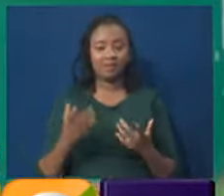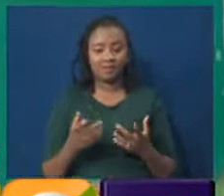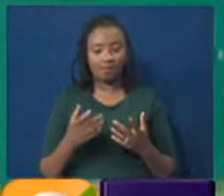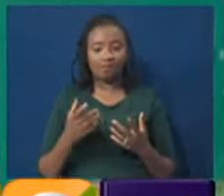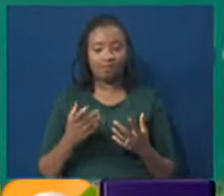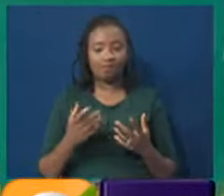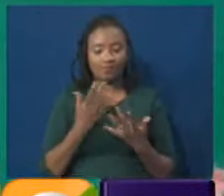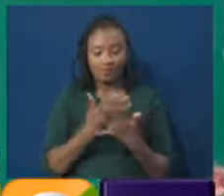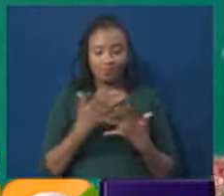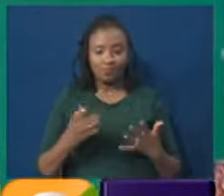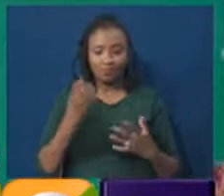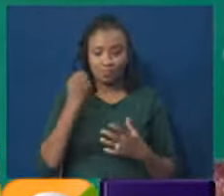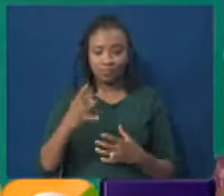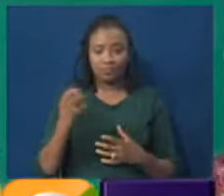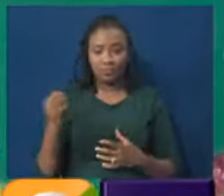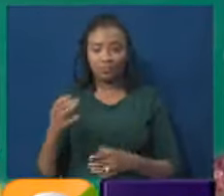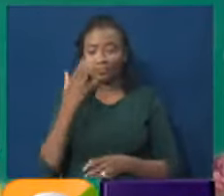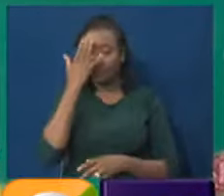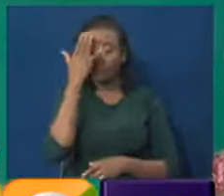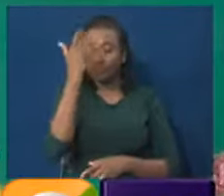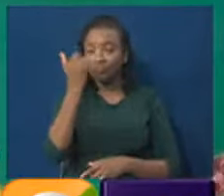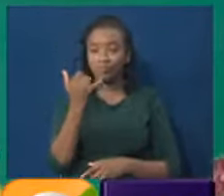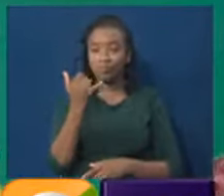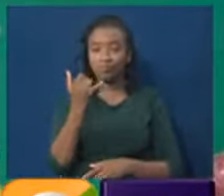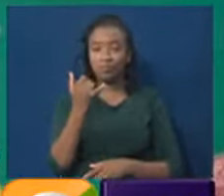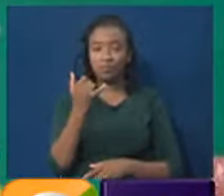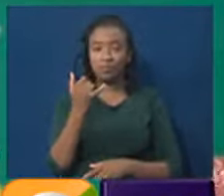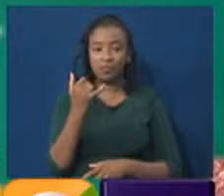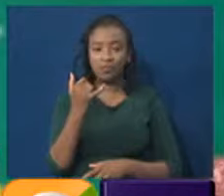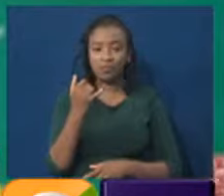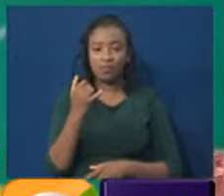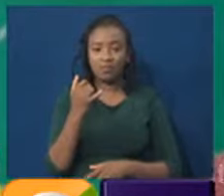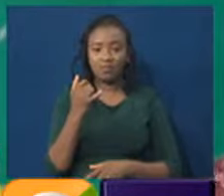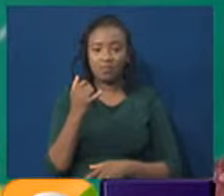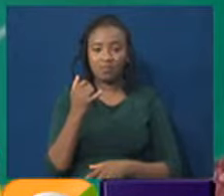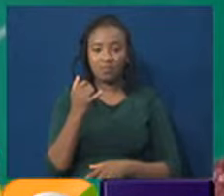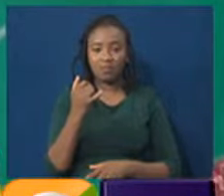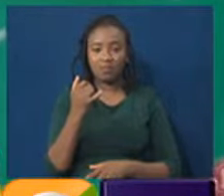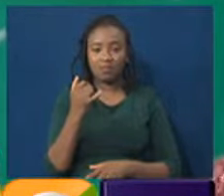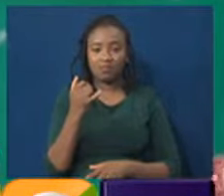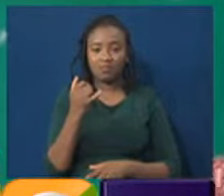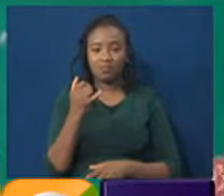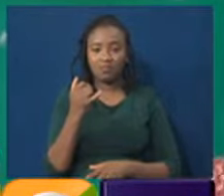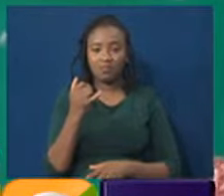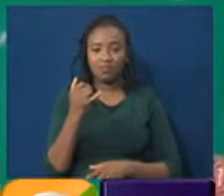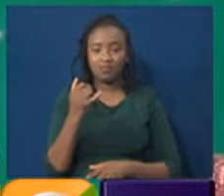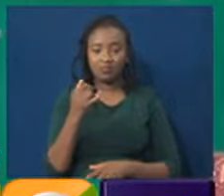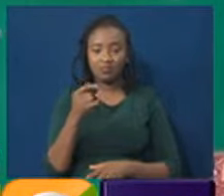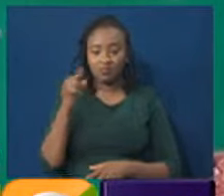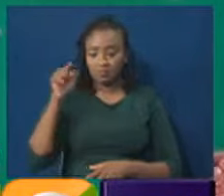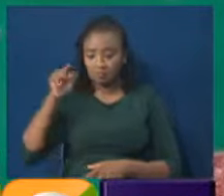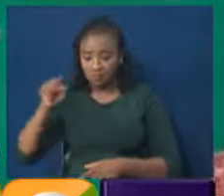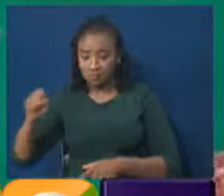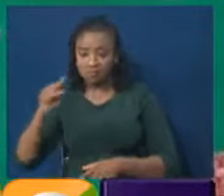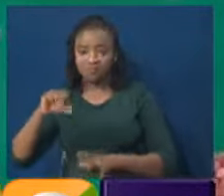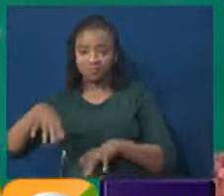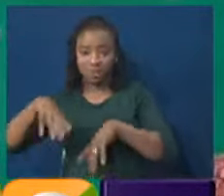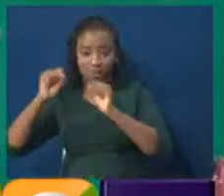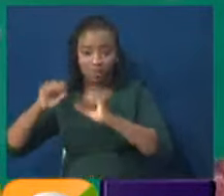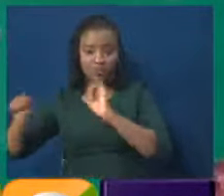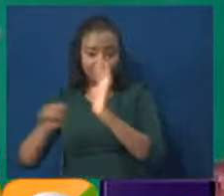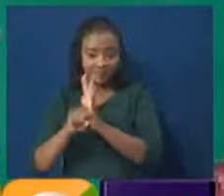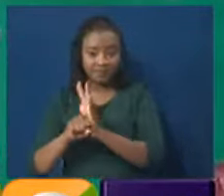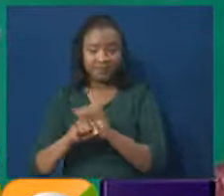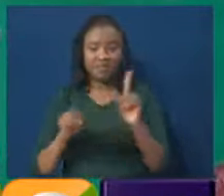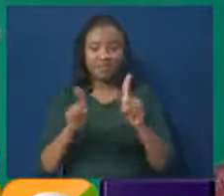imeongeza pia gharama, kwa sababu unapata mwajiri analipa, anakatwa pesa ya nyumba, pia